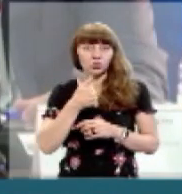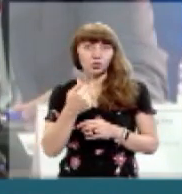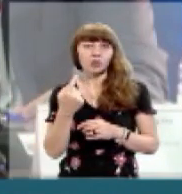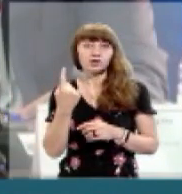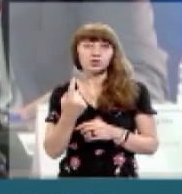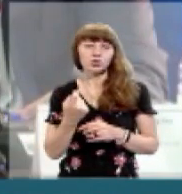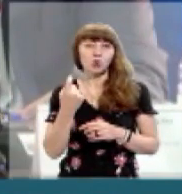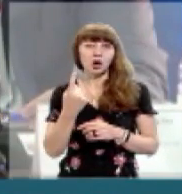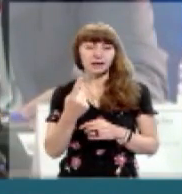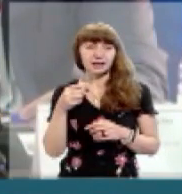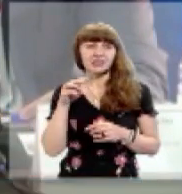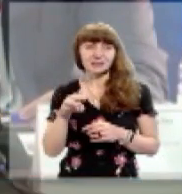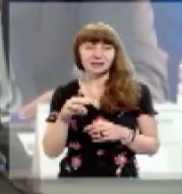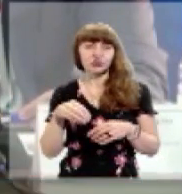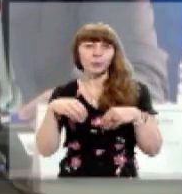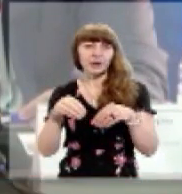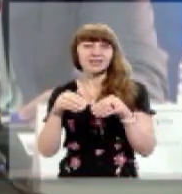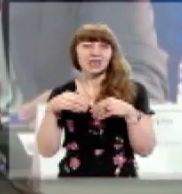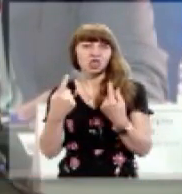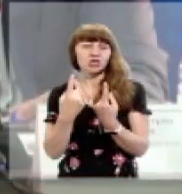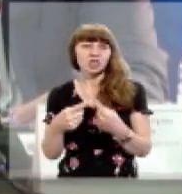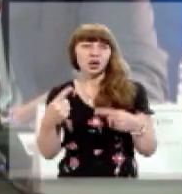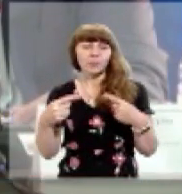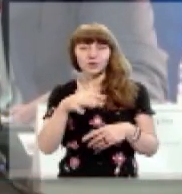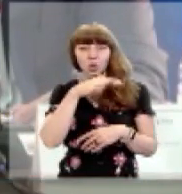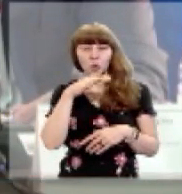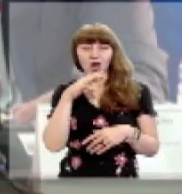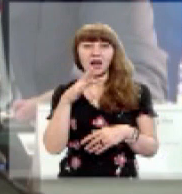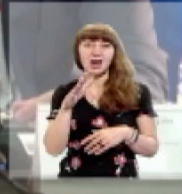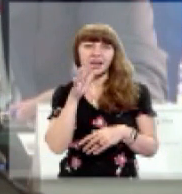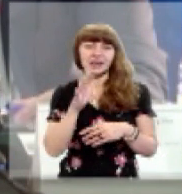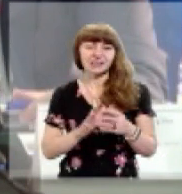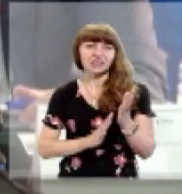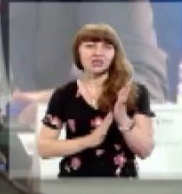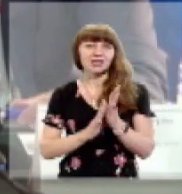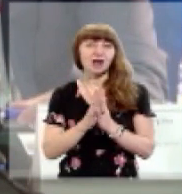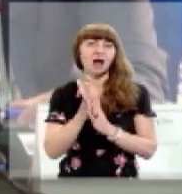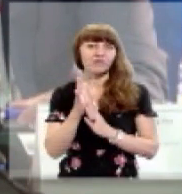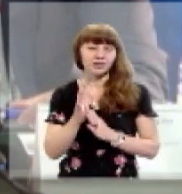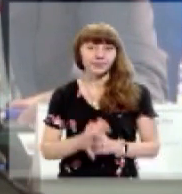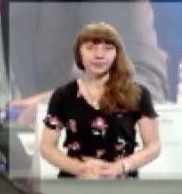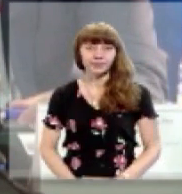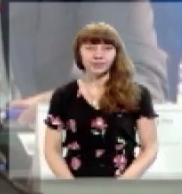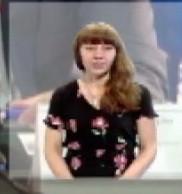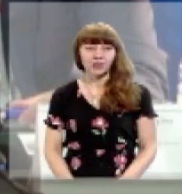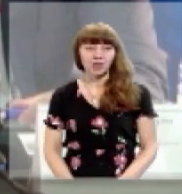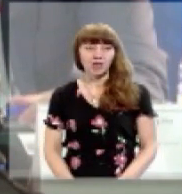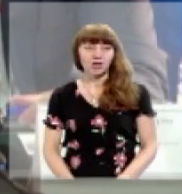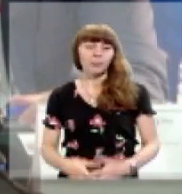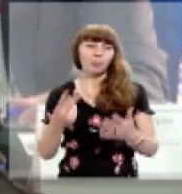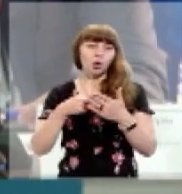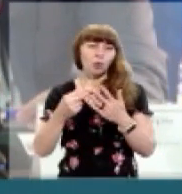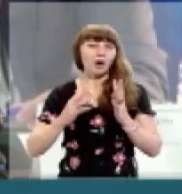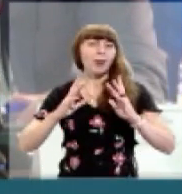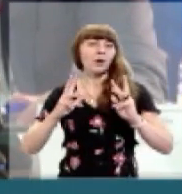год мы в основном занимаемся оснащением техники. Негізінде біз комбайн тракторларды жаңартып отырамыз. Биыл